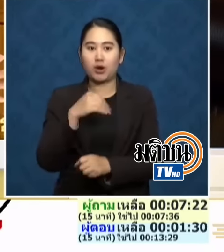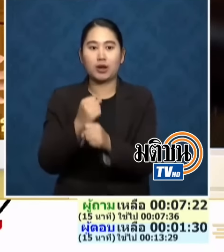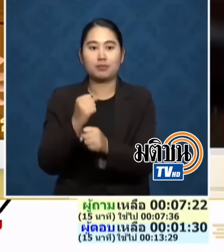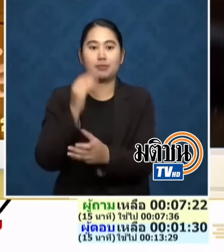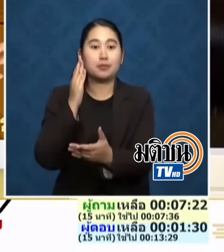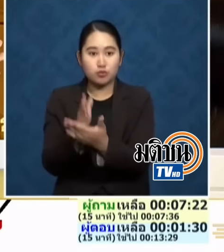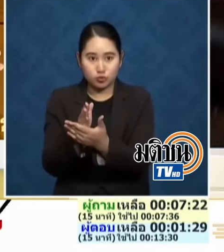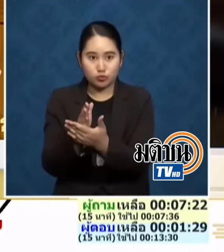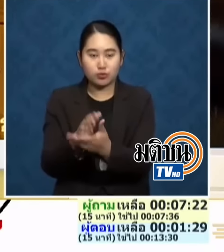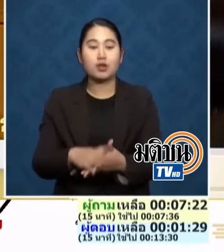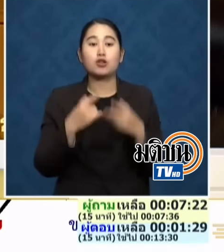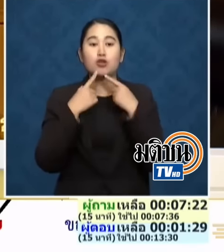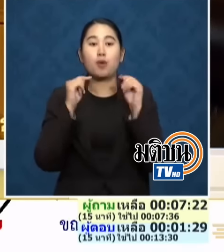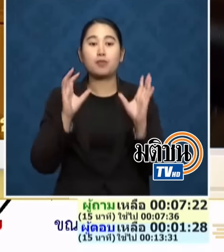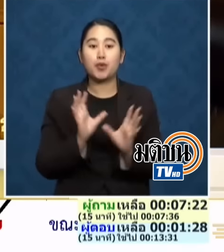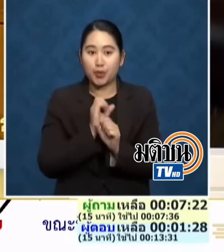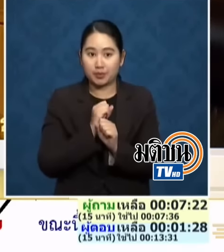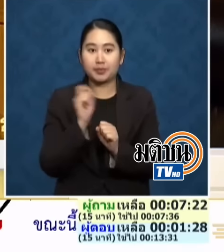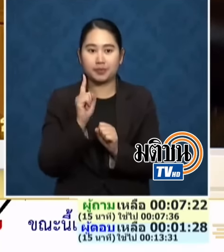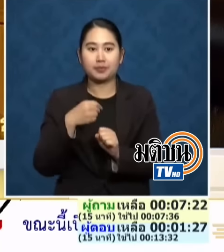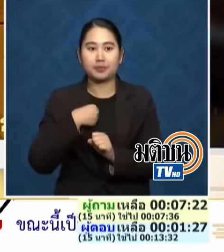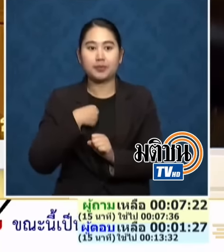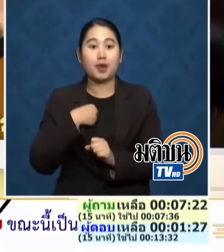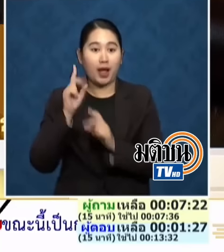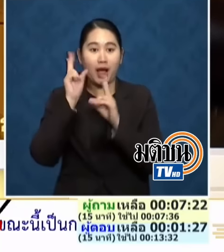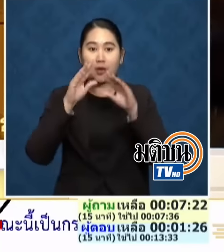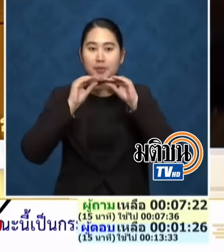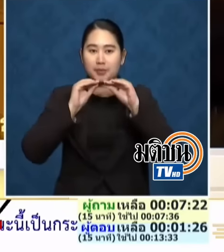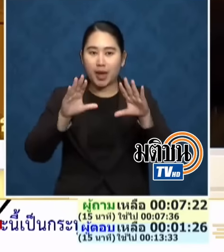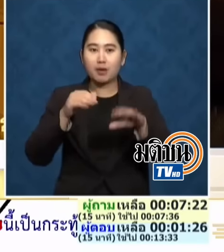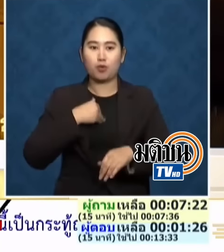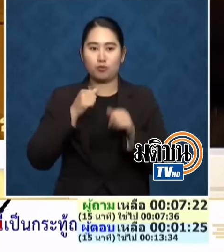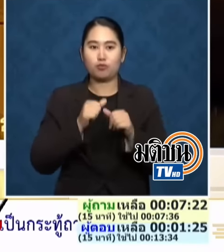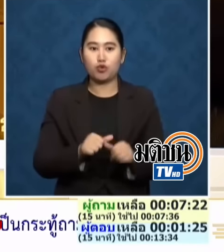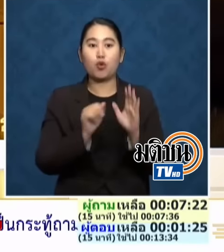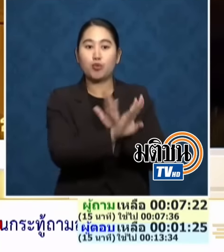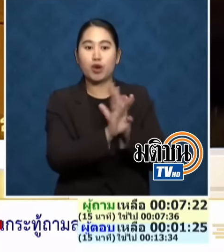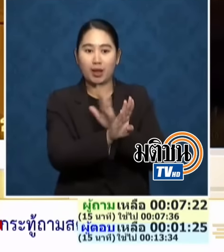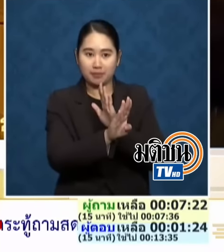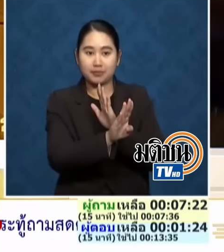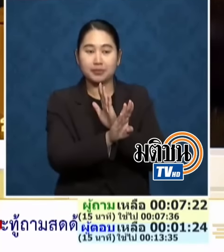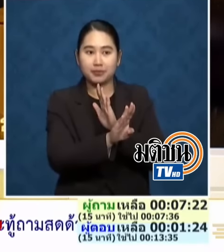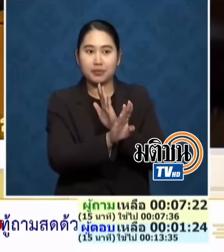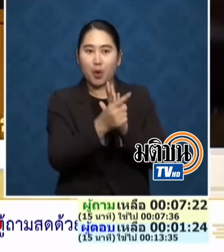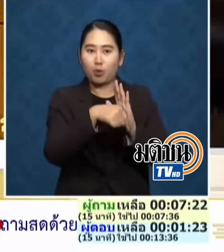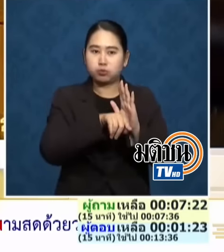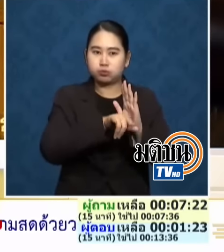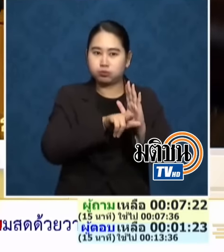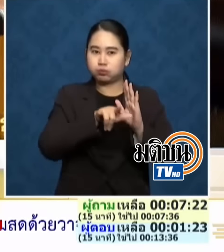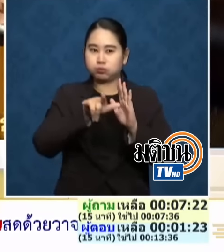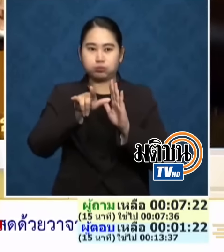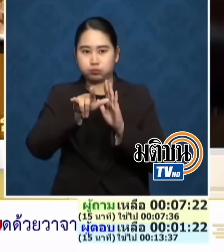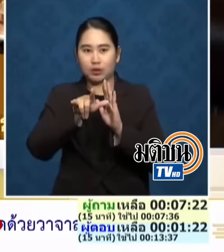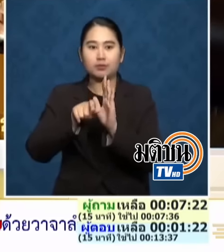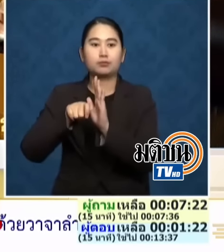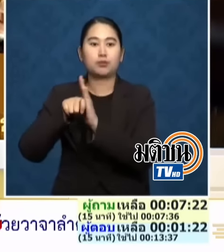ด คำตอบสสั้นว่าหลังจากที่เป็ประเด็นผมอยู่พื้นที่จงหวดบุรีลำผมรีบบินมาเข้าใ